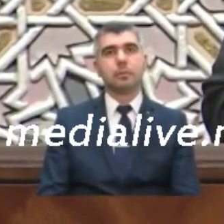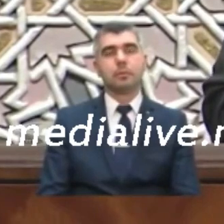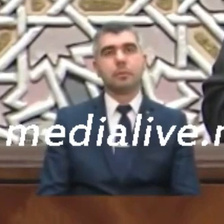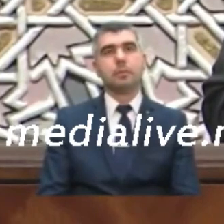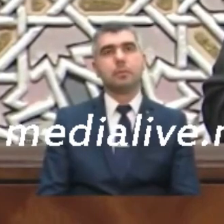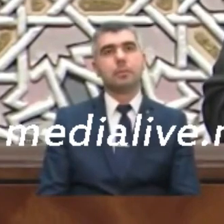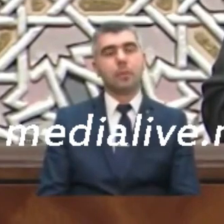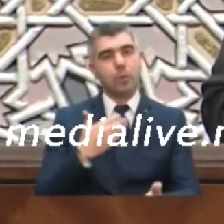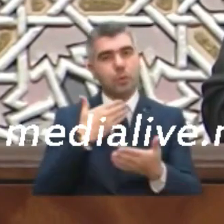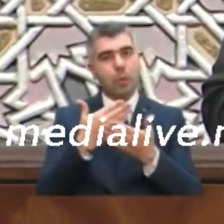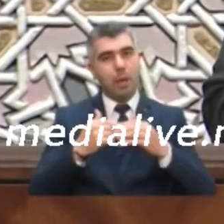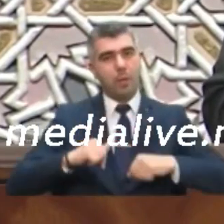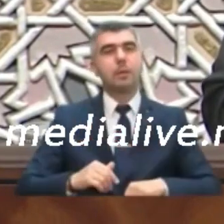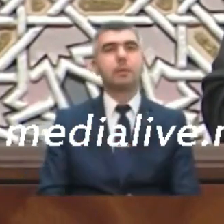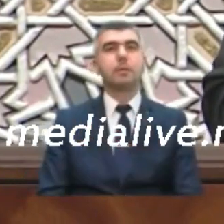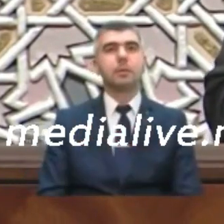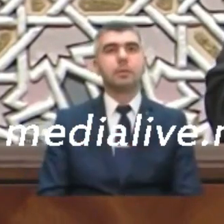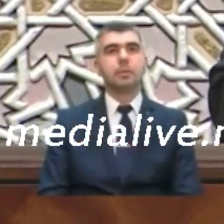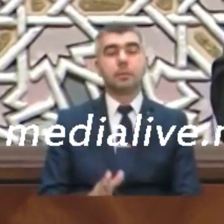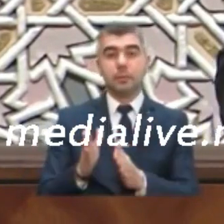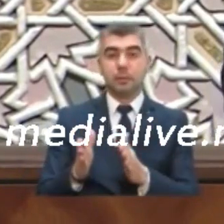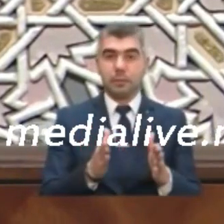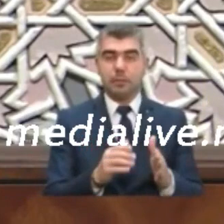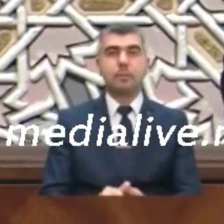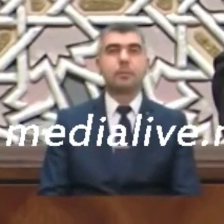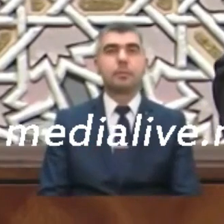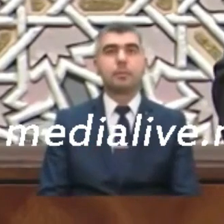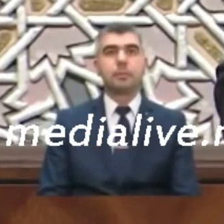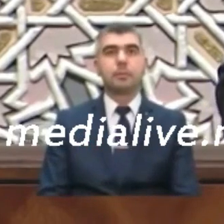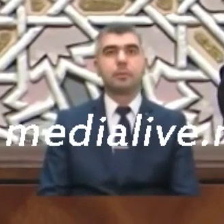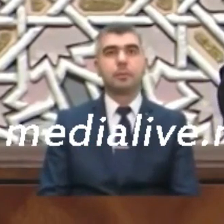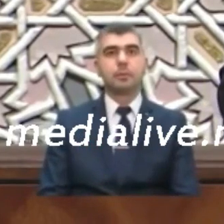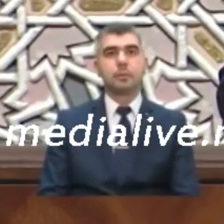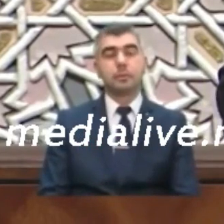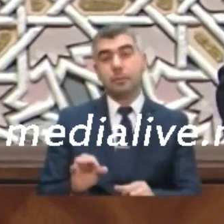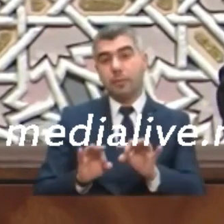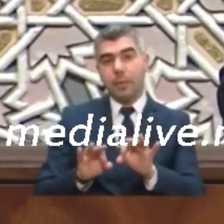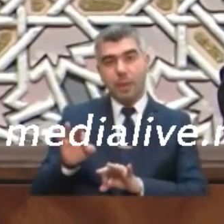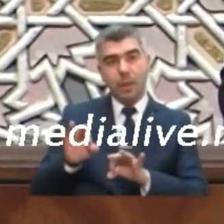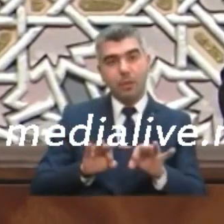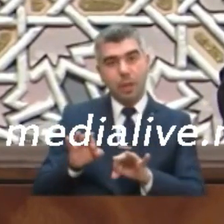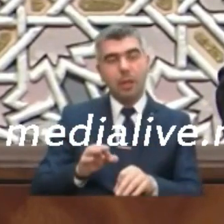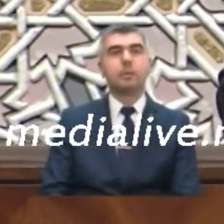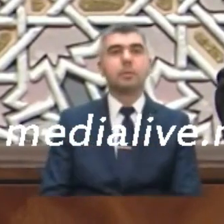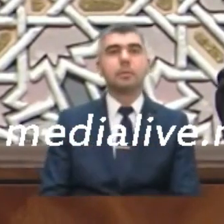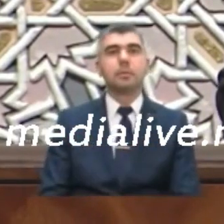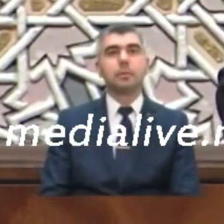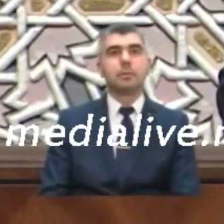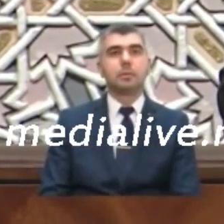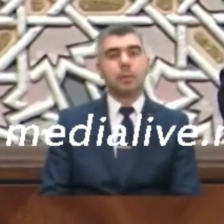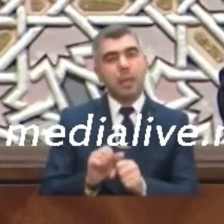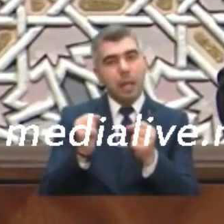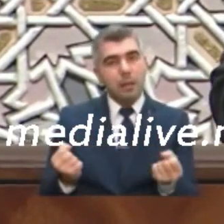شكرا السيد الوزير. السؤال اني عن الاجراءات المتخذه